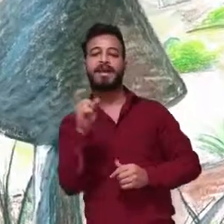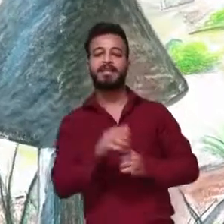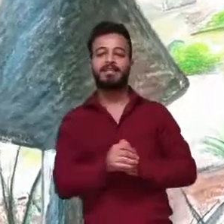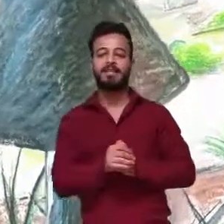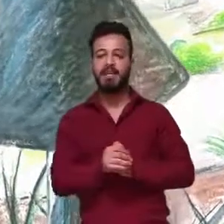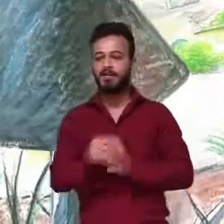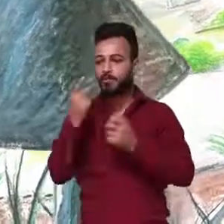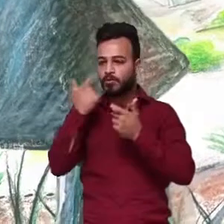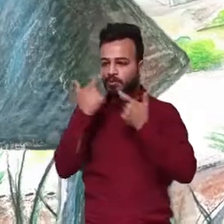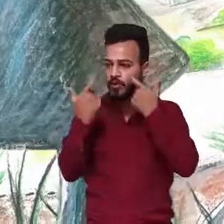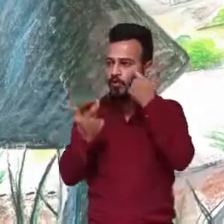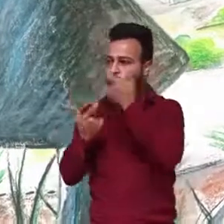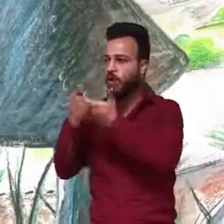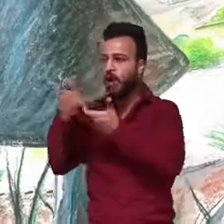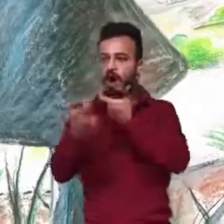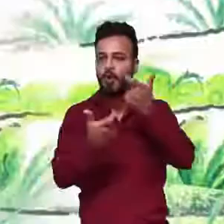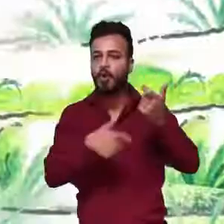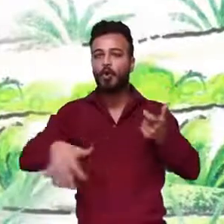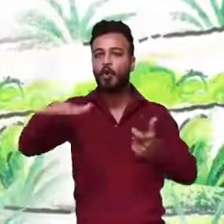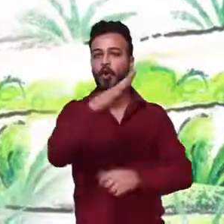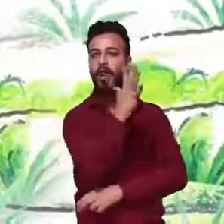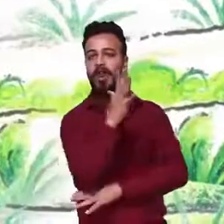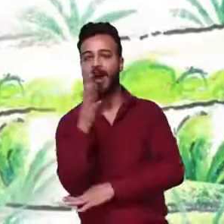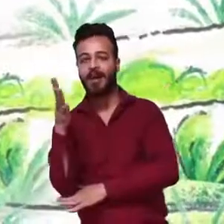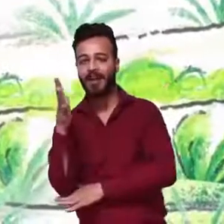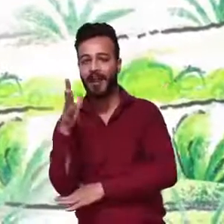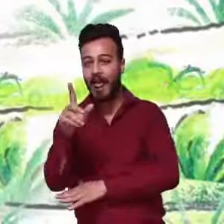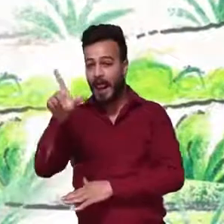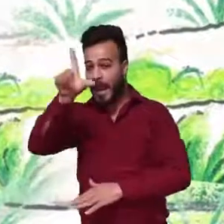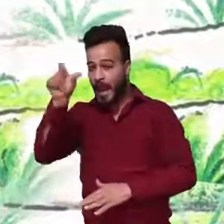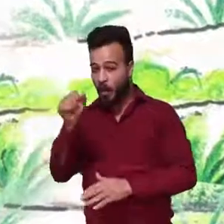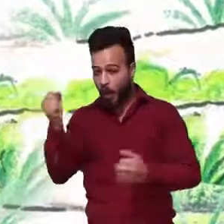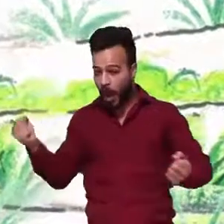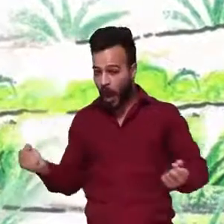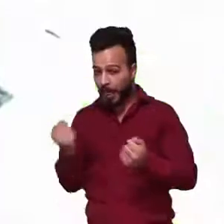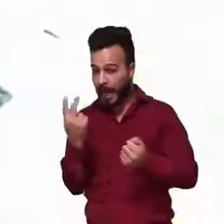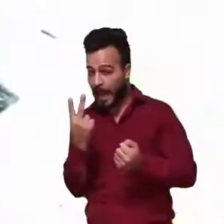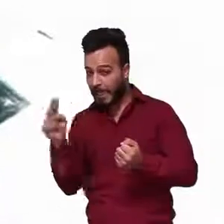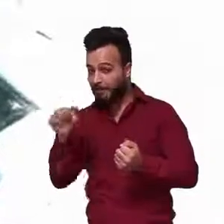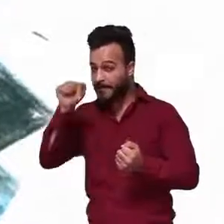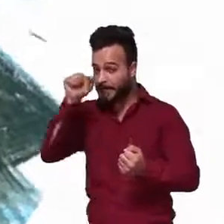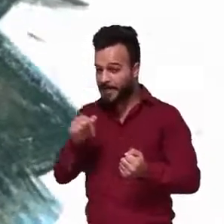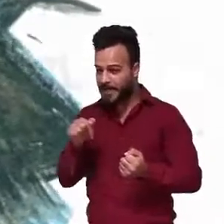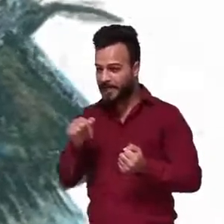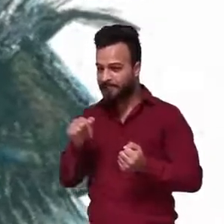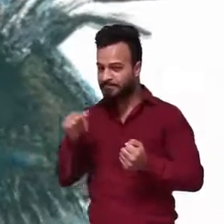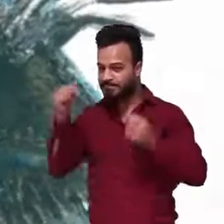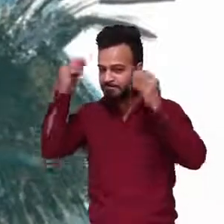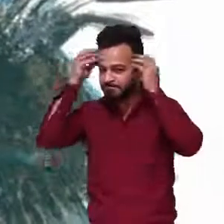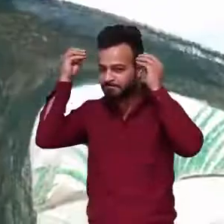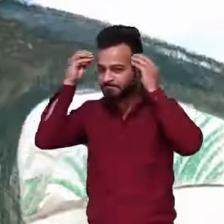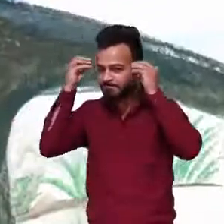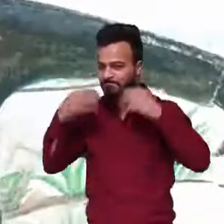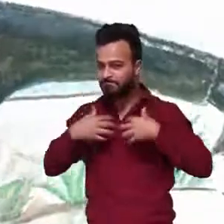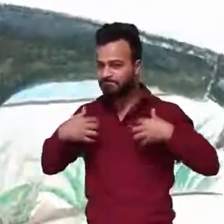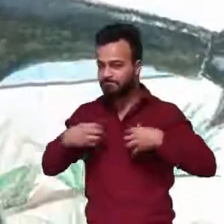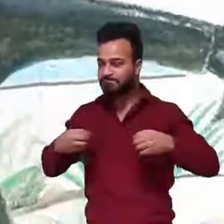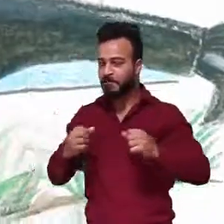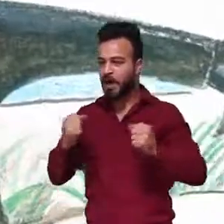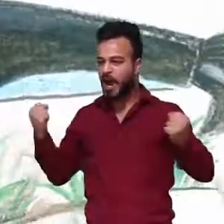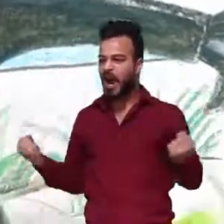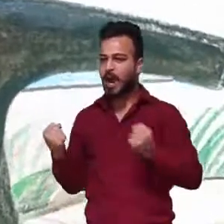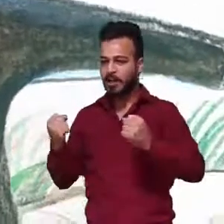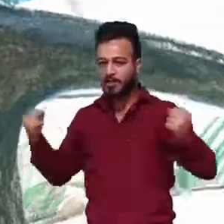الفزاعة عامر الحقول، وكلما أحس بحركة مريبة ينكش قش رأسه